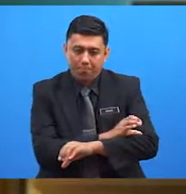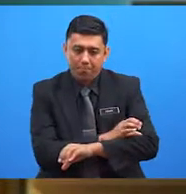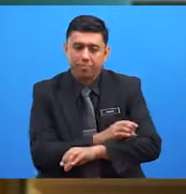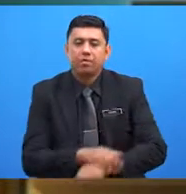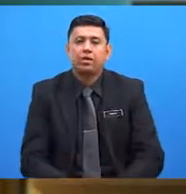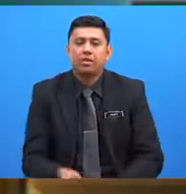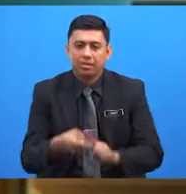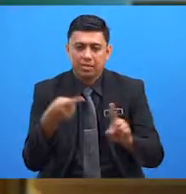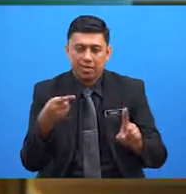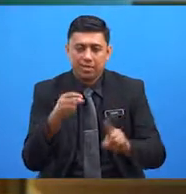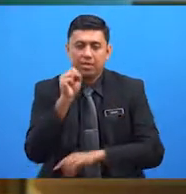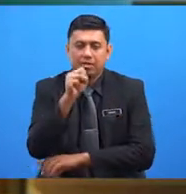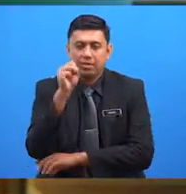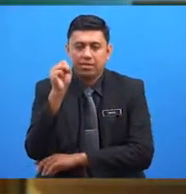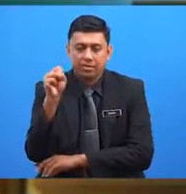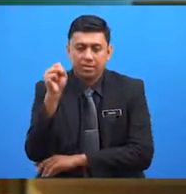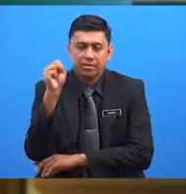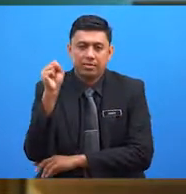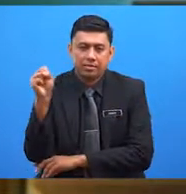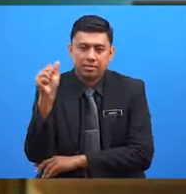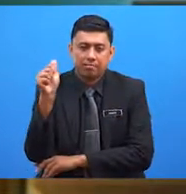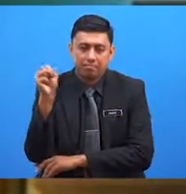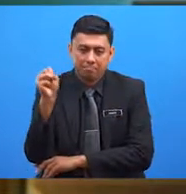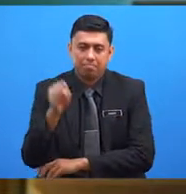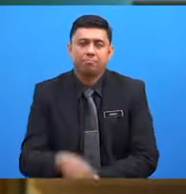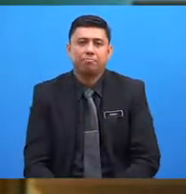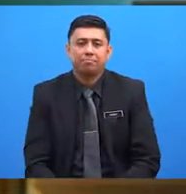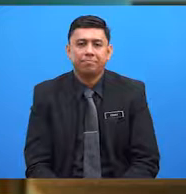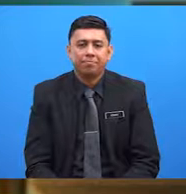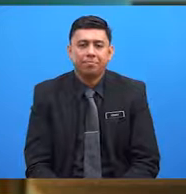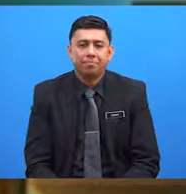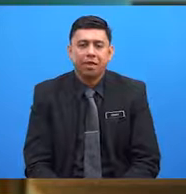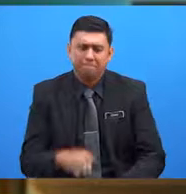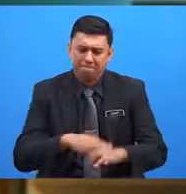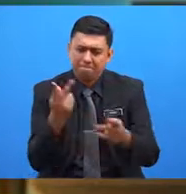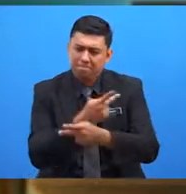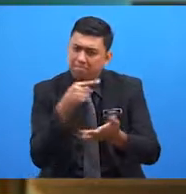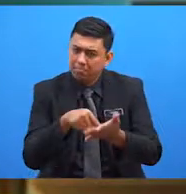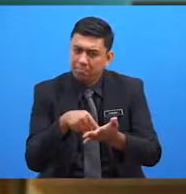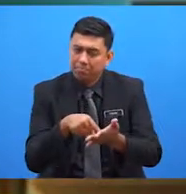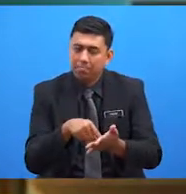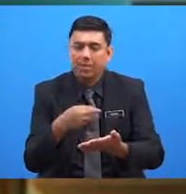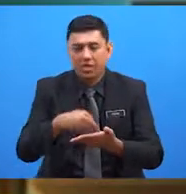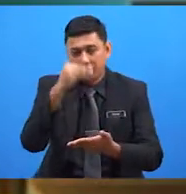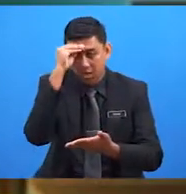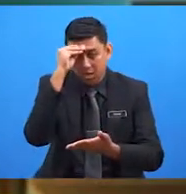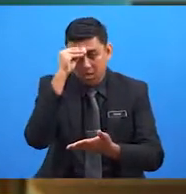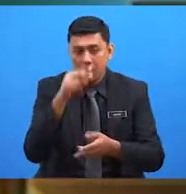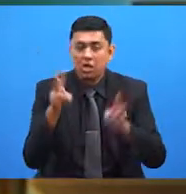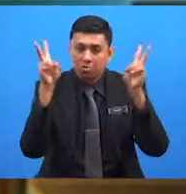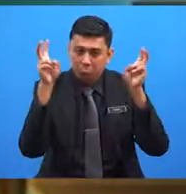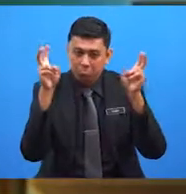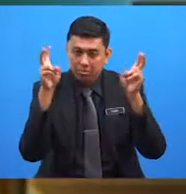SMK Sultan Salahuddin Abdul Aziz Shah. Pada episod kali ini, kita akan mempelajari topik laman